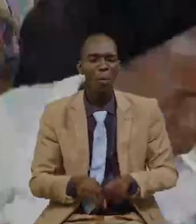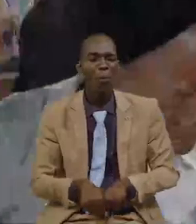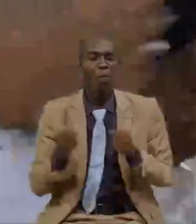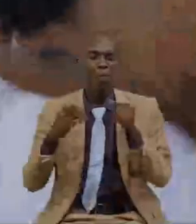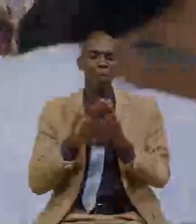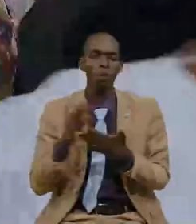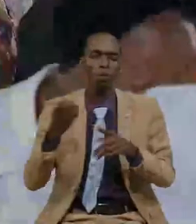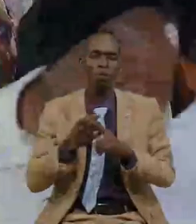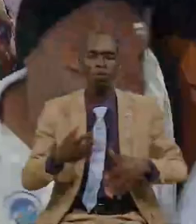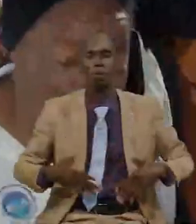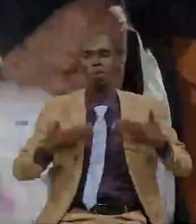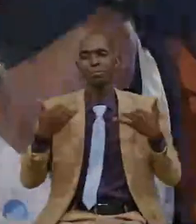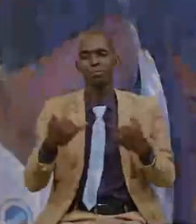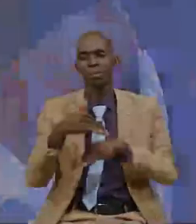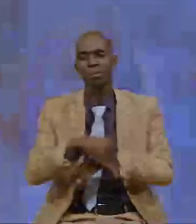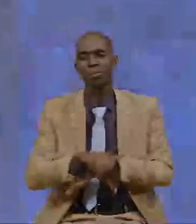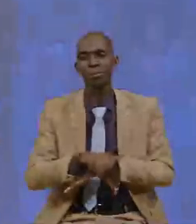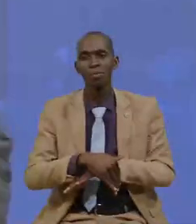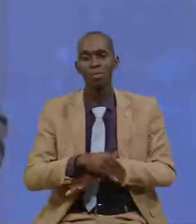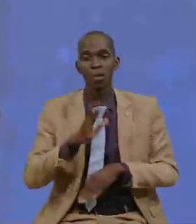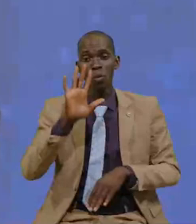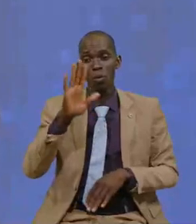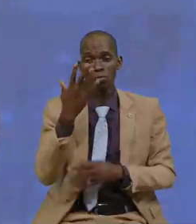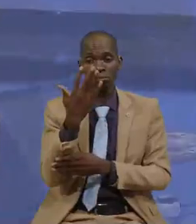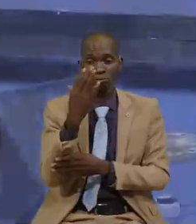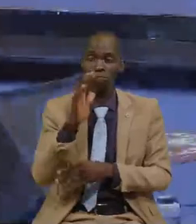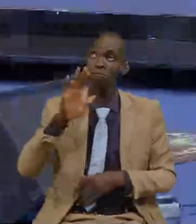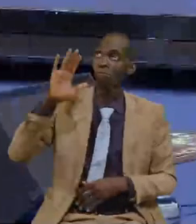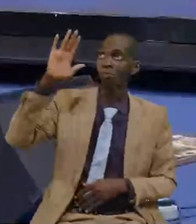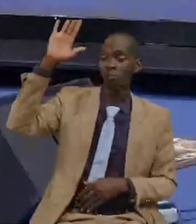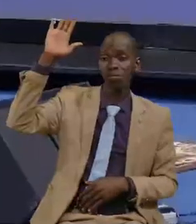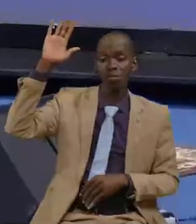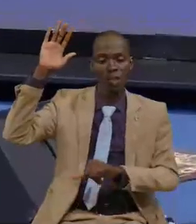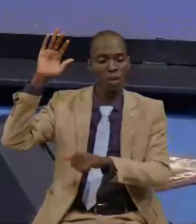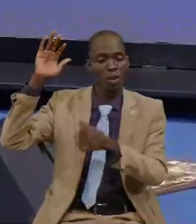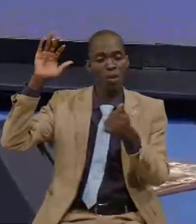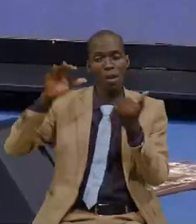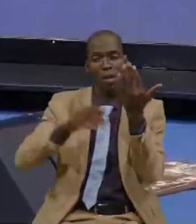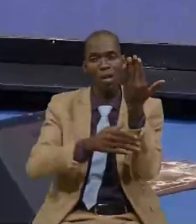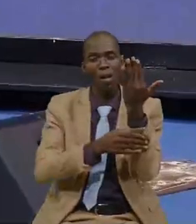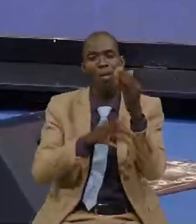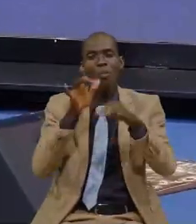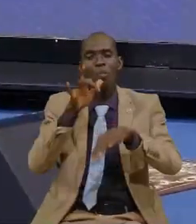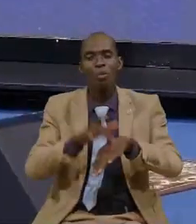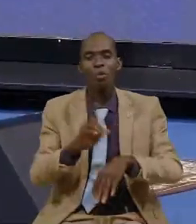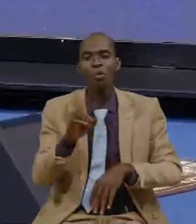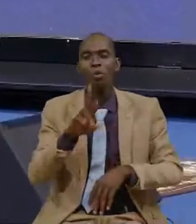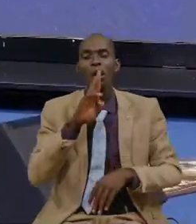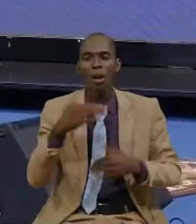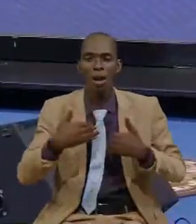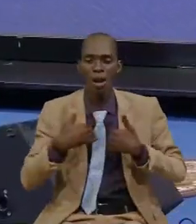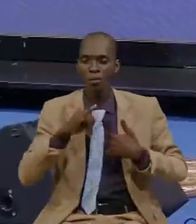tous les liens seront brisés dans votre vie. Levez une main, imposez l'autre main. Là où vous avez le